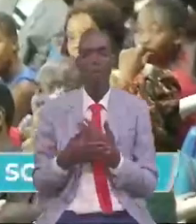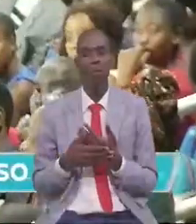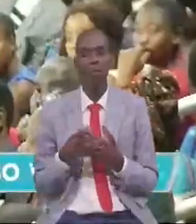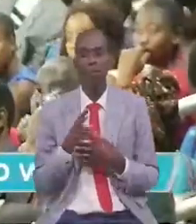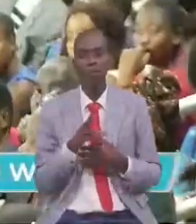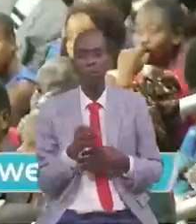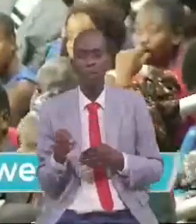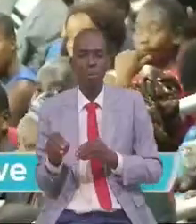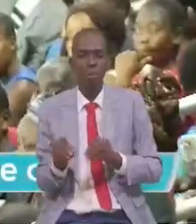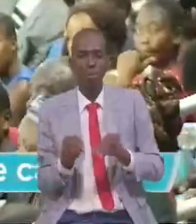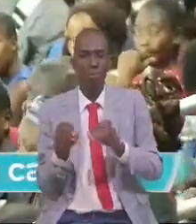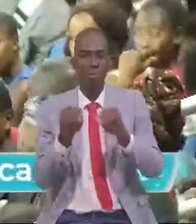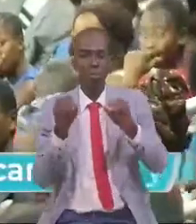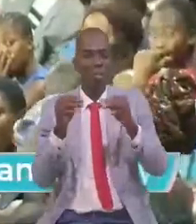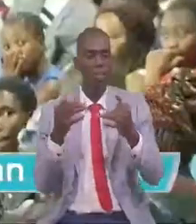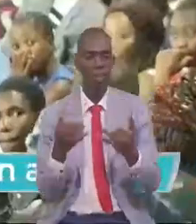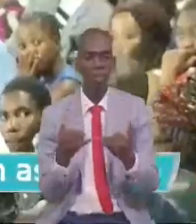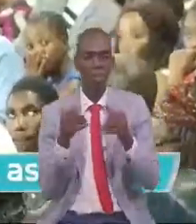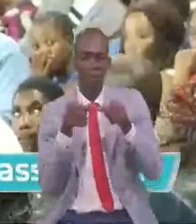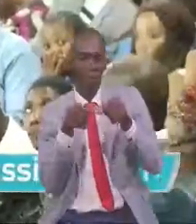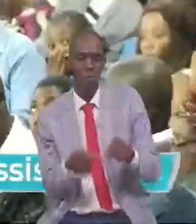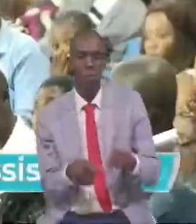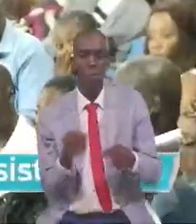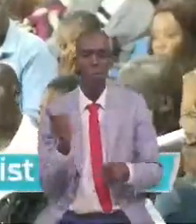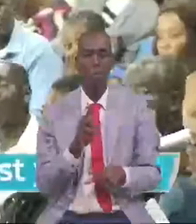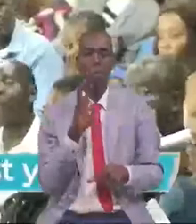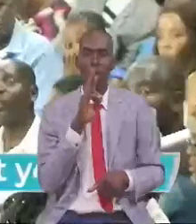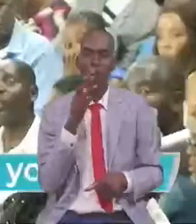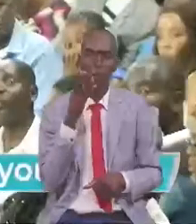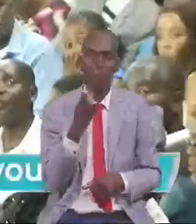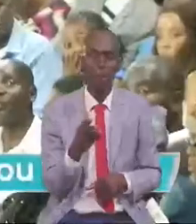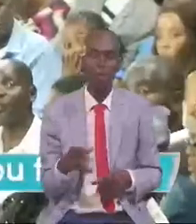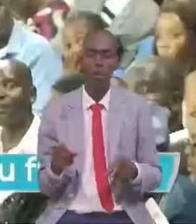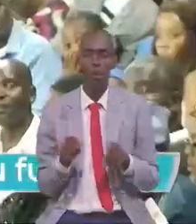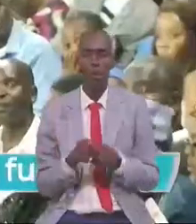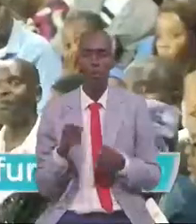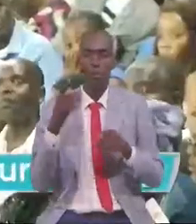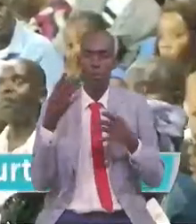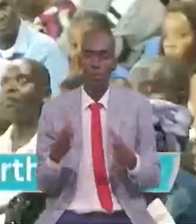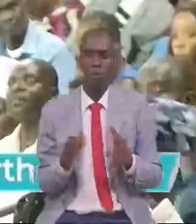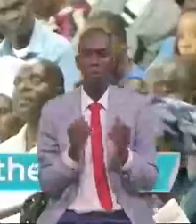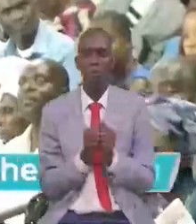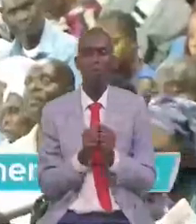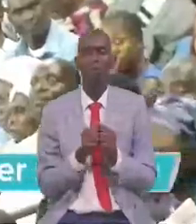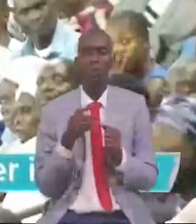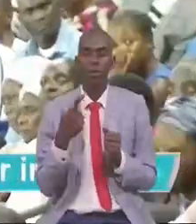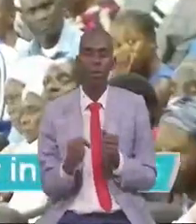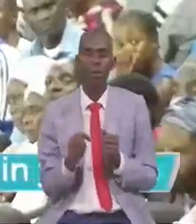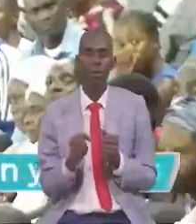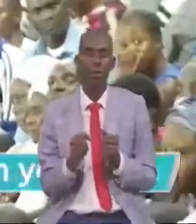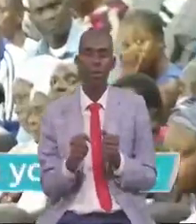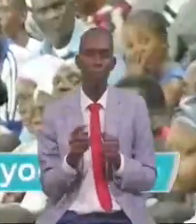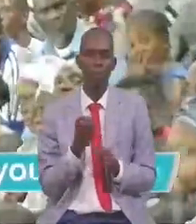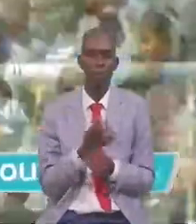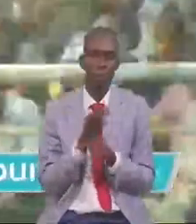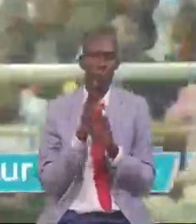nos nations, que dans nos pays, dans nos régions, que nous occupons donc de cela, ou bien sur le champ